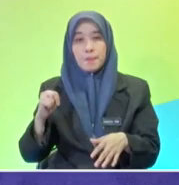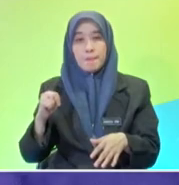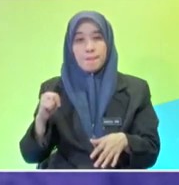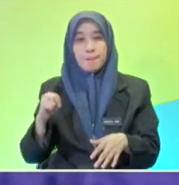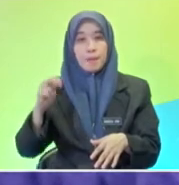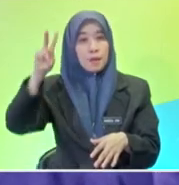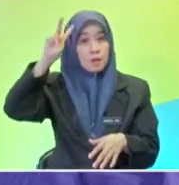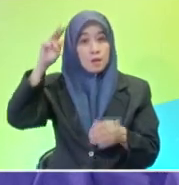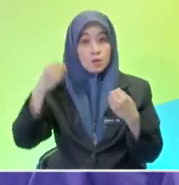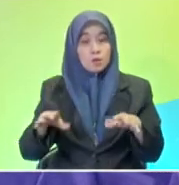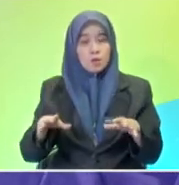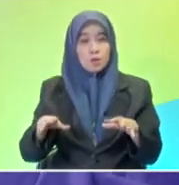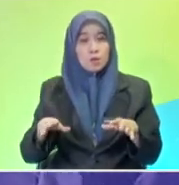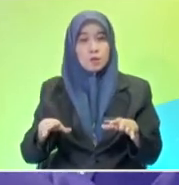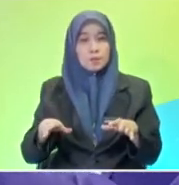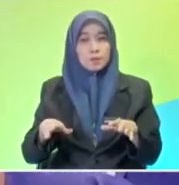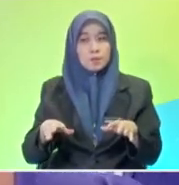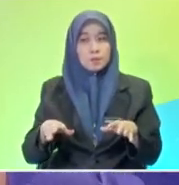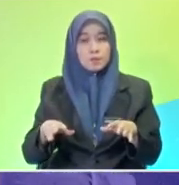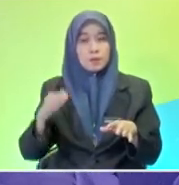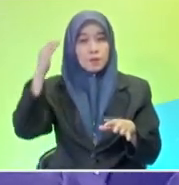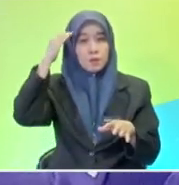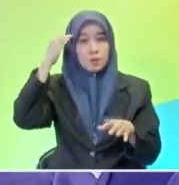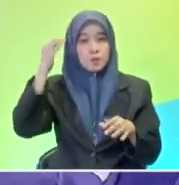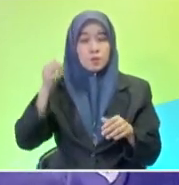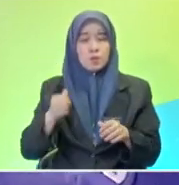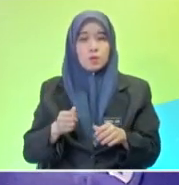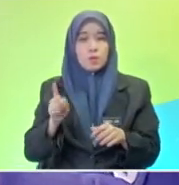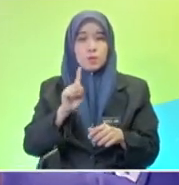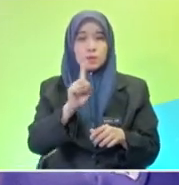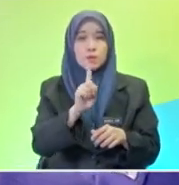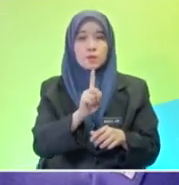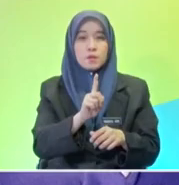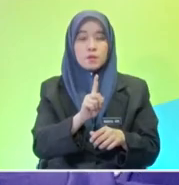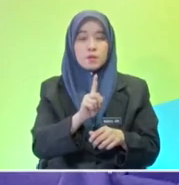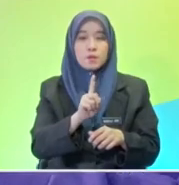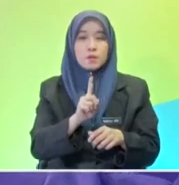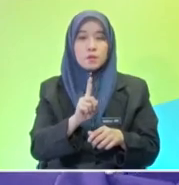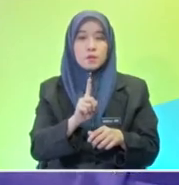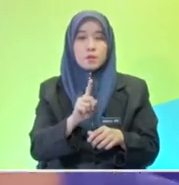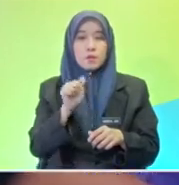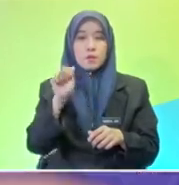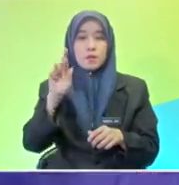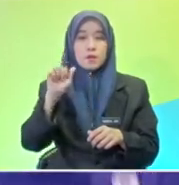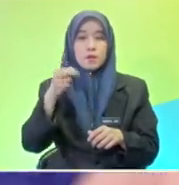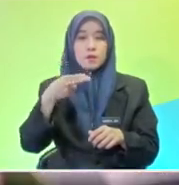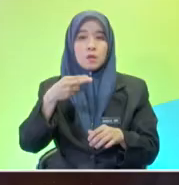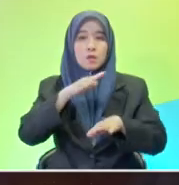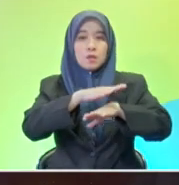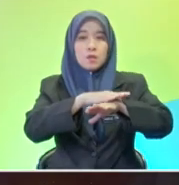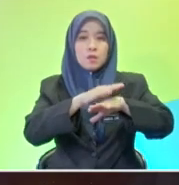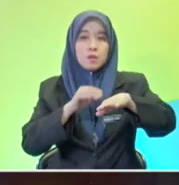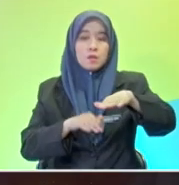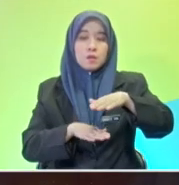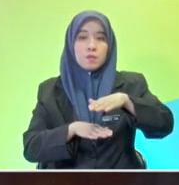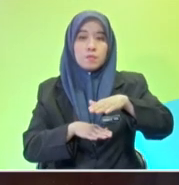setuju nak yang ke arah dia boleh macam-macam arah kan nak arah atas boleh nak arah ni boleh okey nak arah atas dulu boleh Kris okey lepas